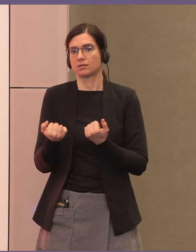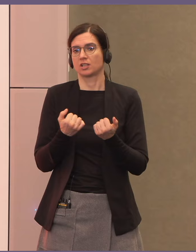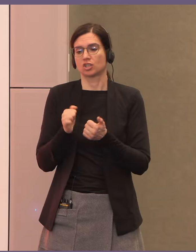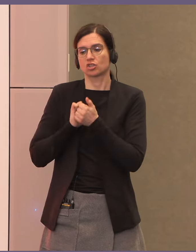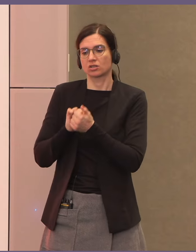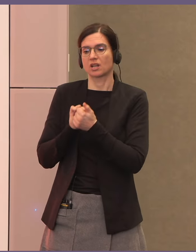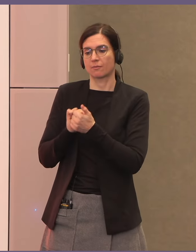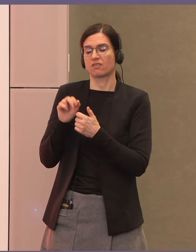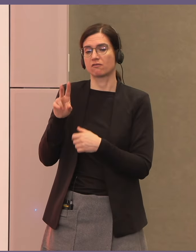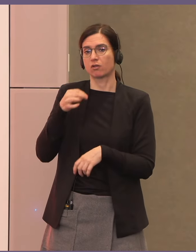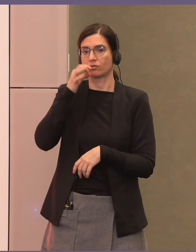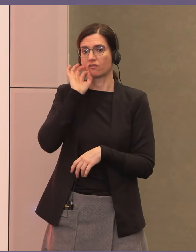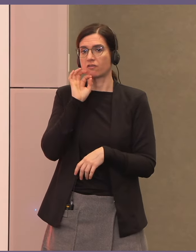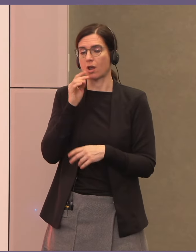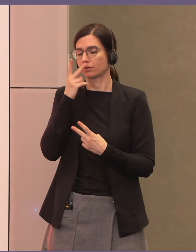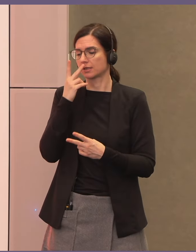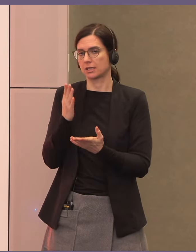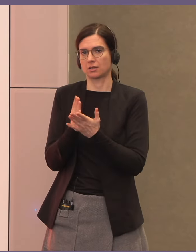Kämpfe von Frauen.